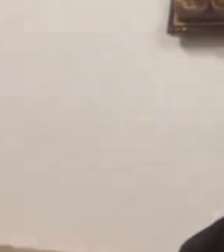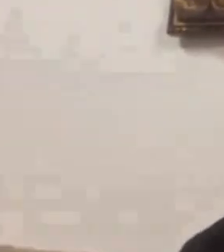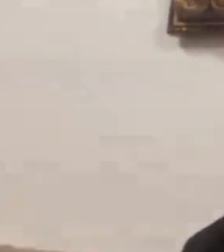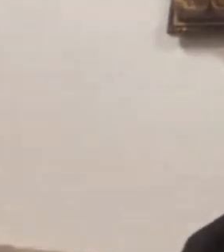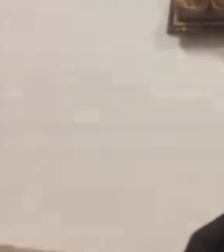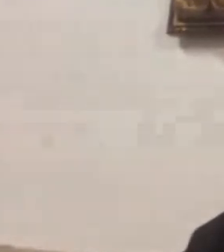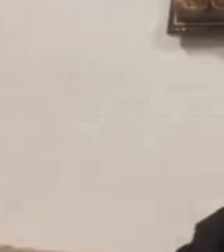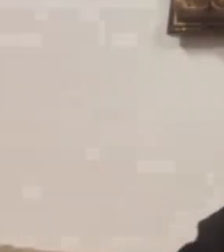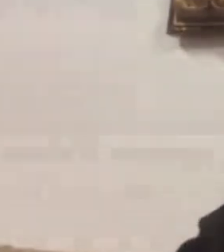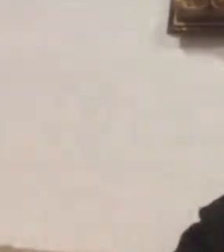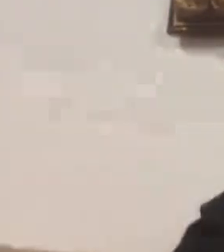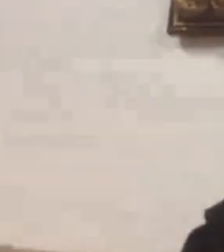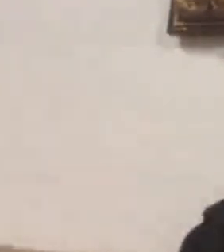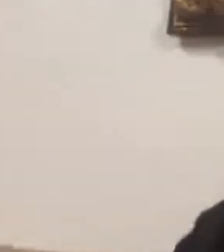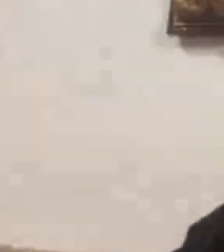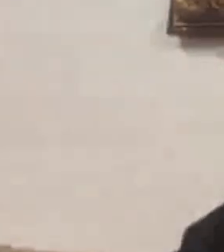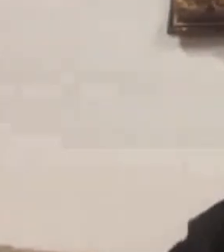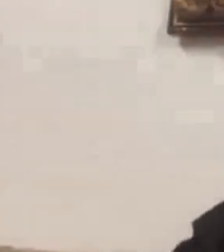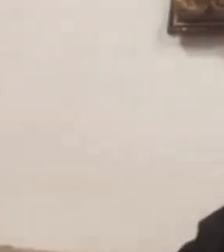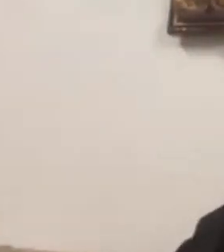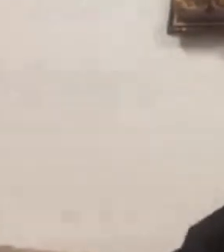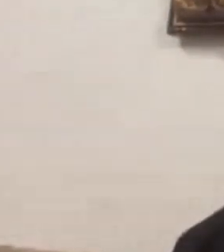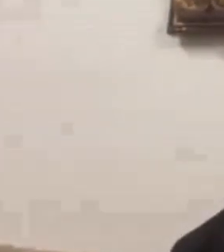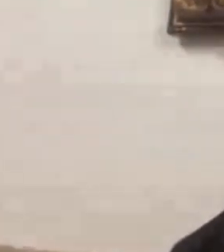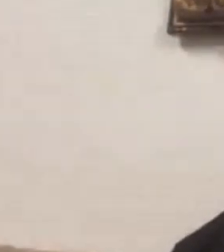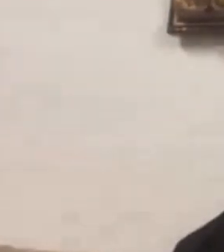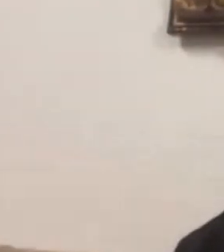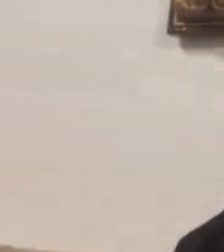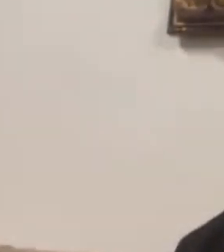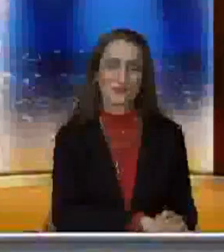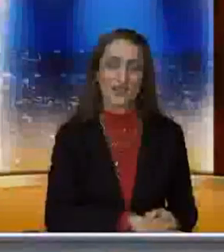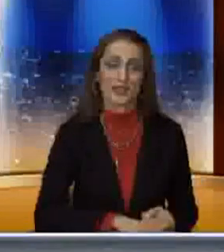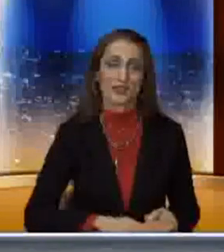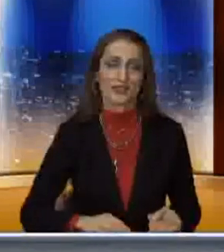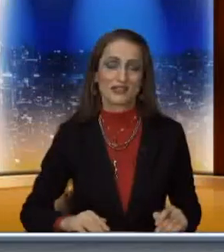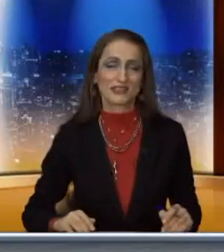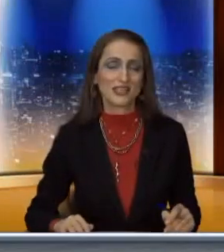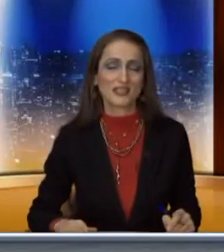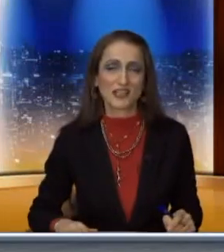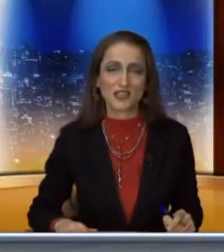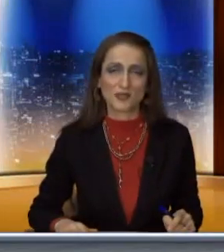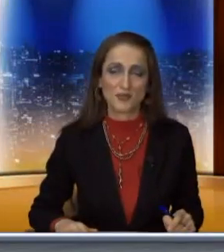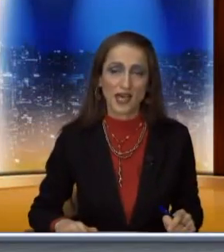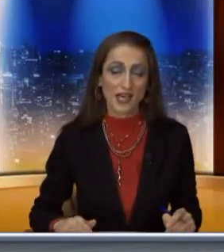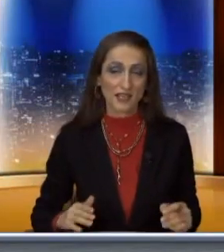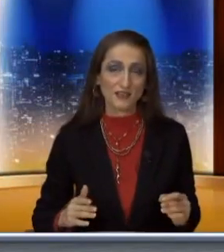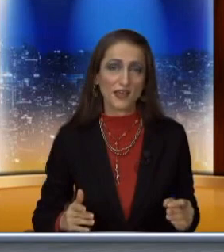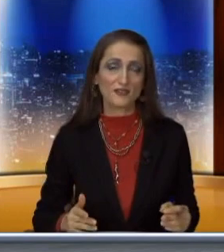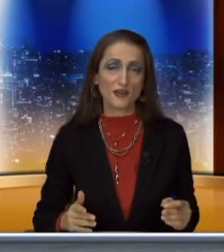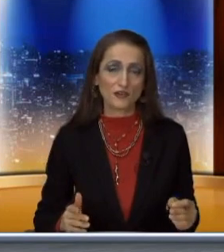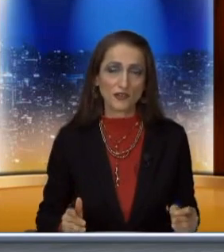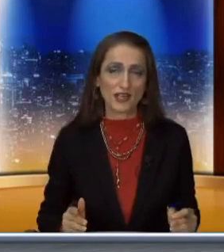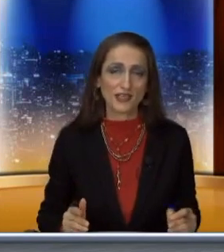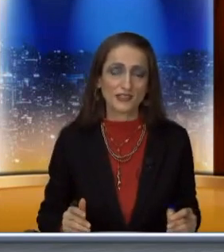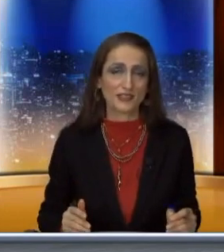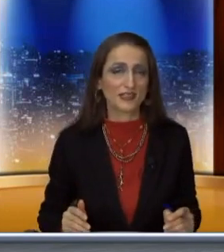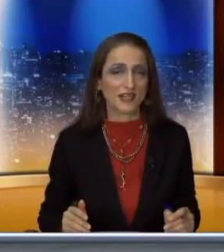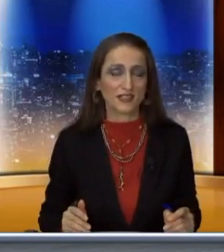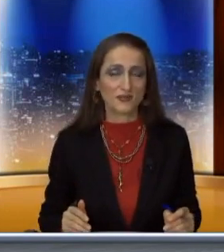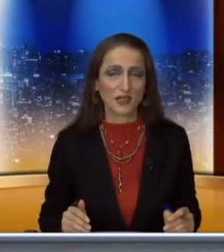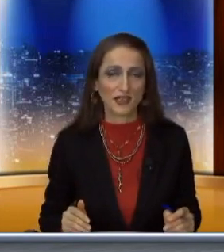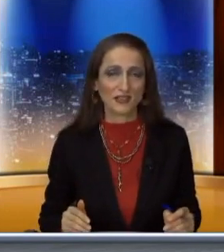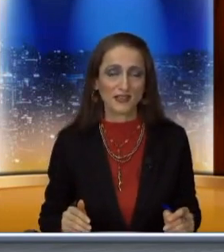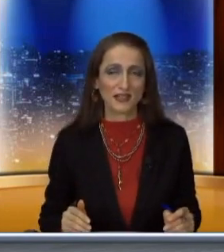ابونا مارتن، اينما انتقل نذهب مع خلفه. نعم أستاذ الكريم، أي إضافة أخرى